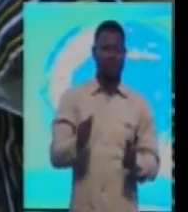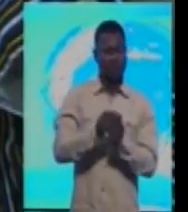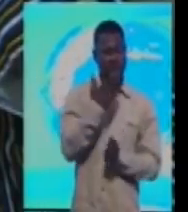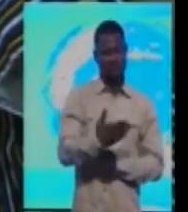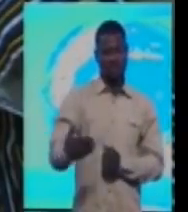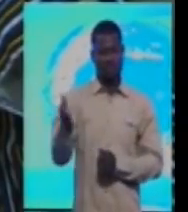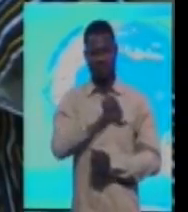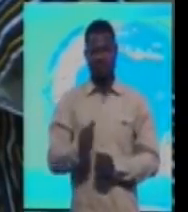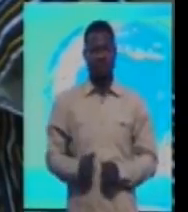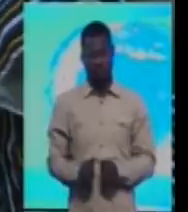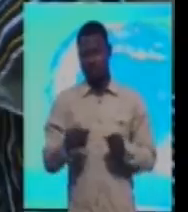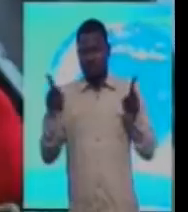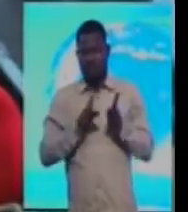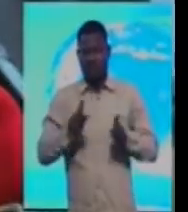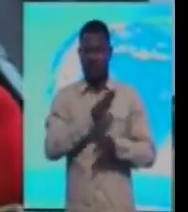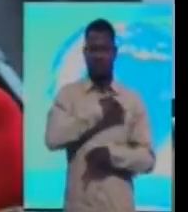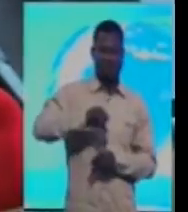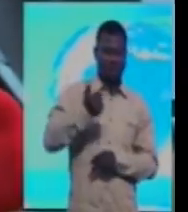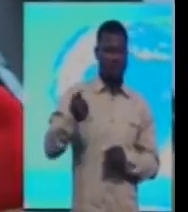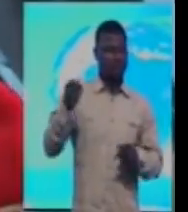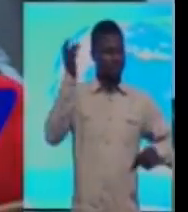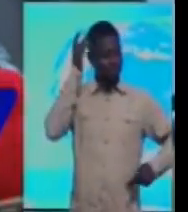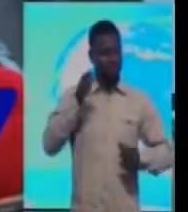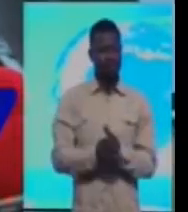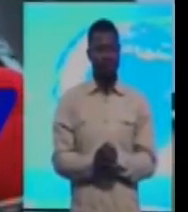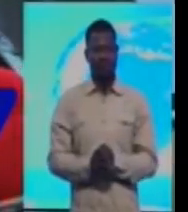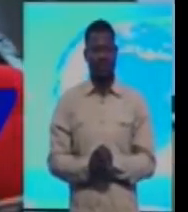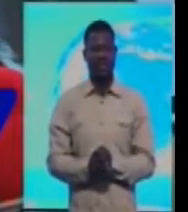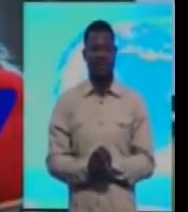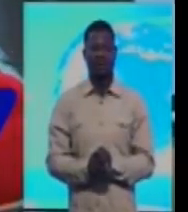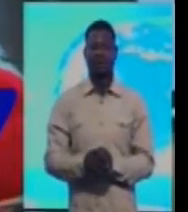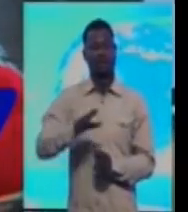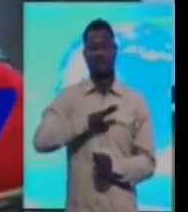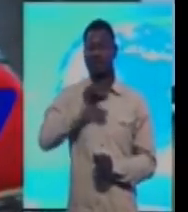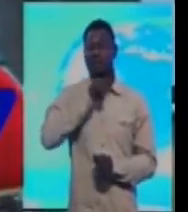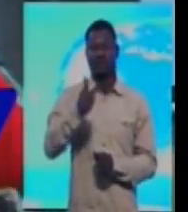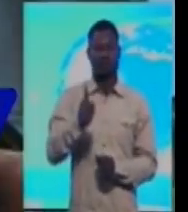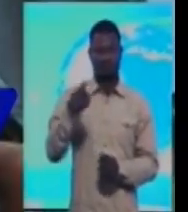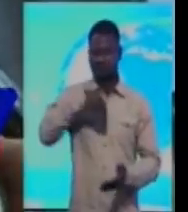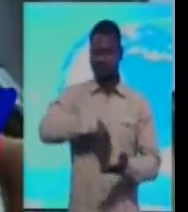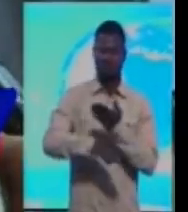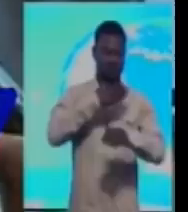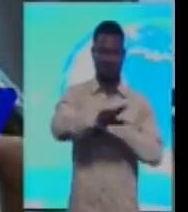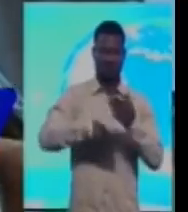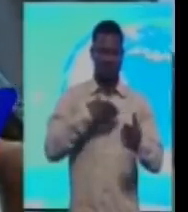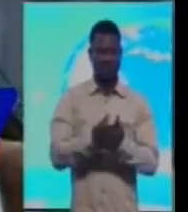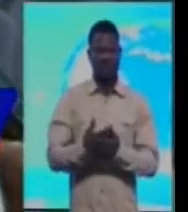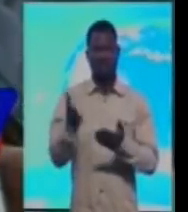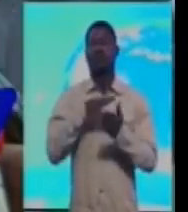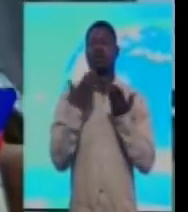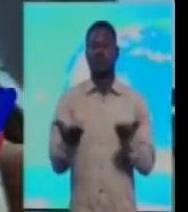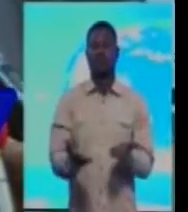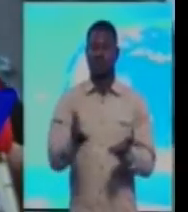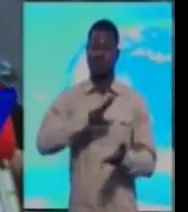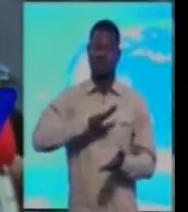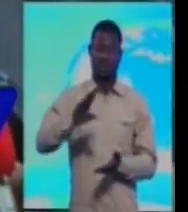diarrhée et de paludisme. Il y a plusieurs tentatives, mais rien n'a marché dans le monde entier. Mais sauf ici, ça marche parce